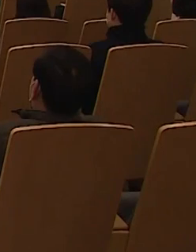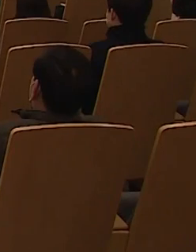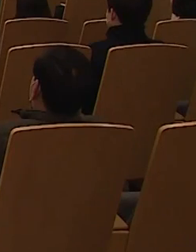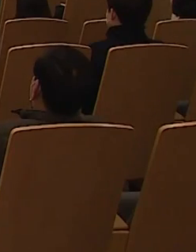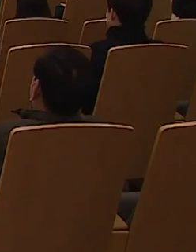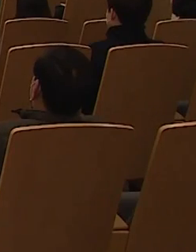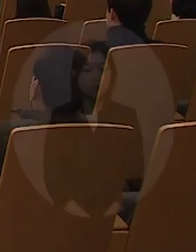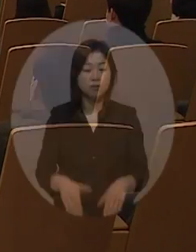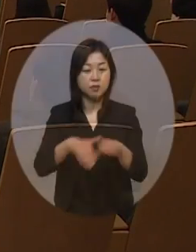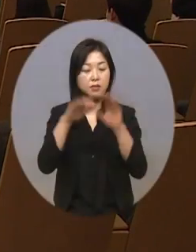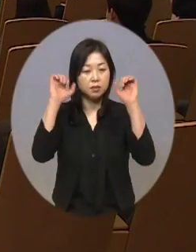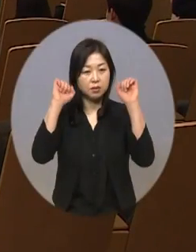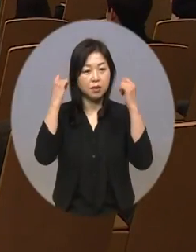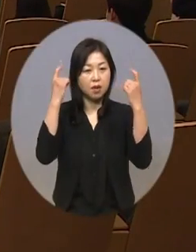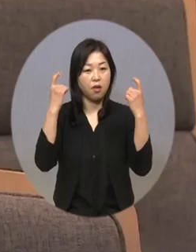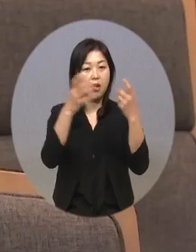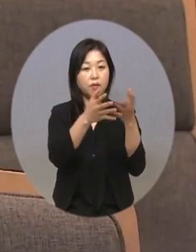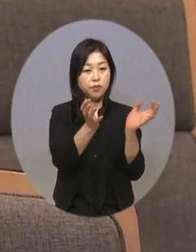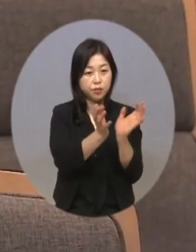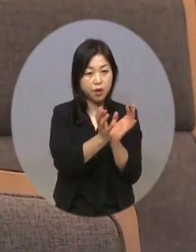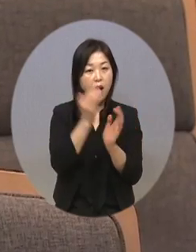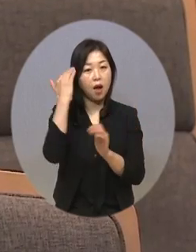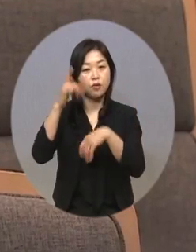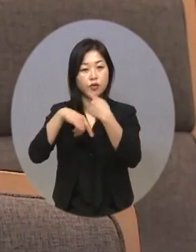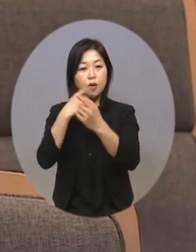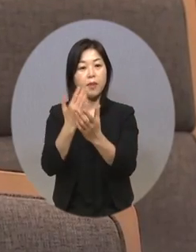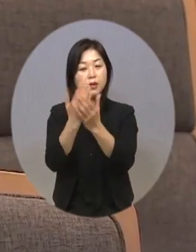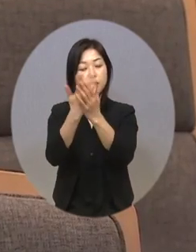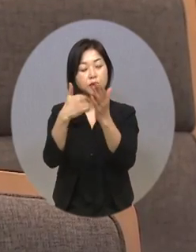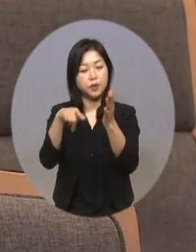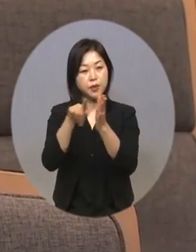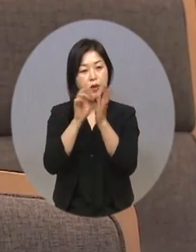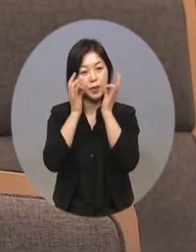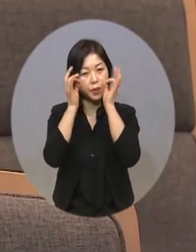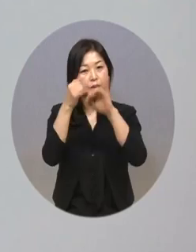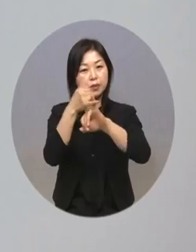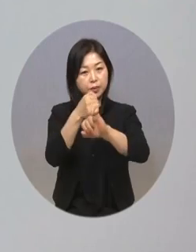문체부도 한국수어 발전을 위해 최선을 다하겠다고 밝혔습니다.